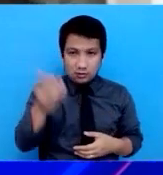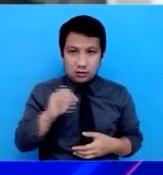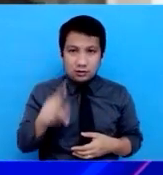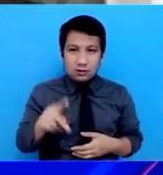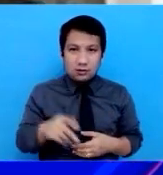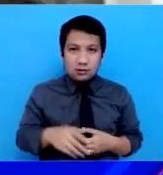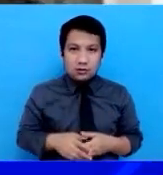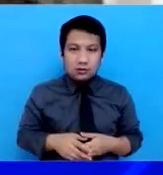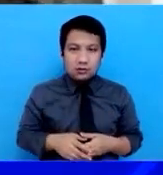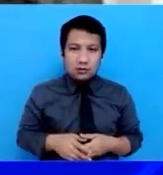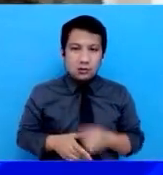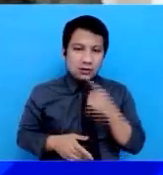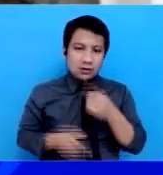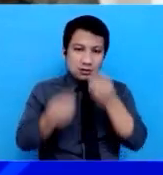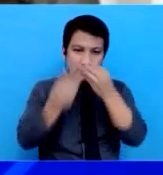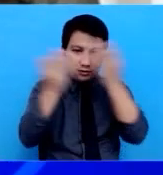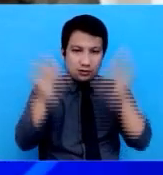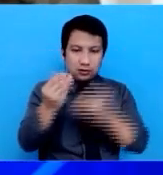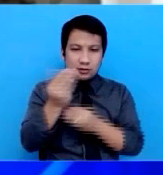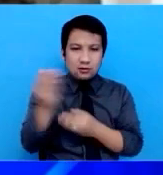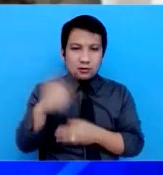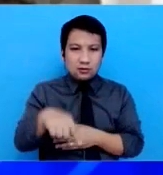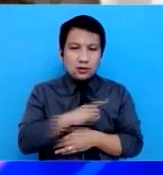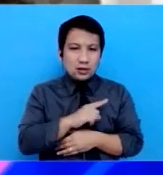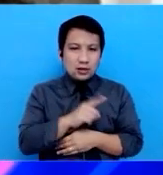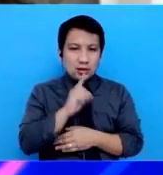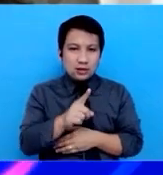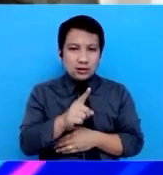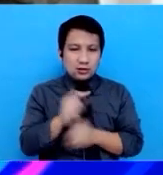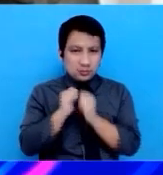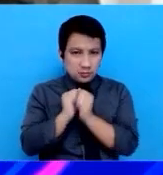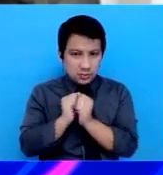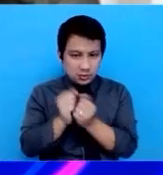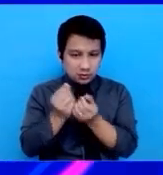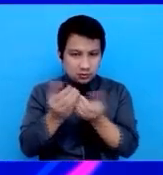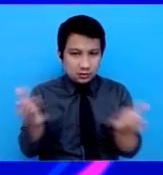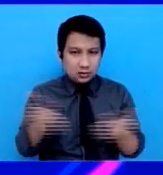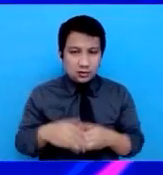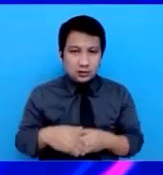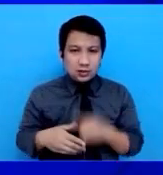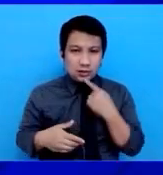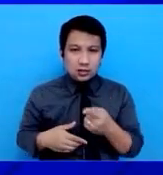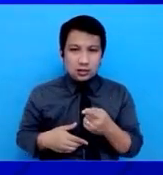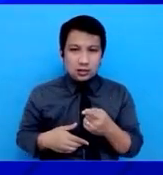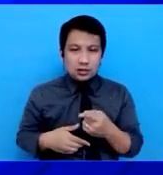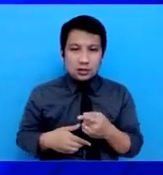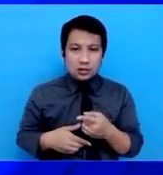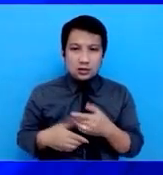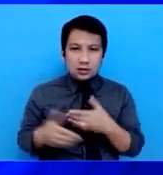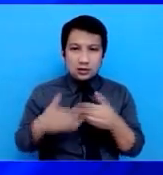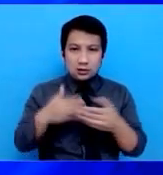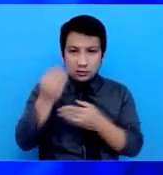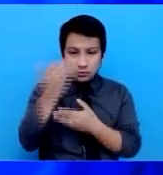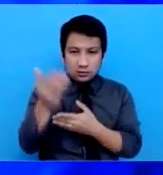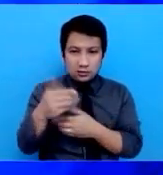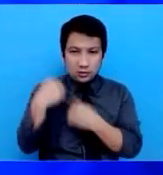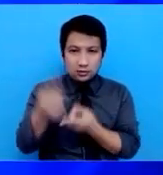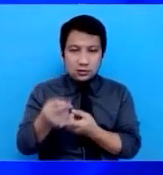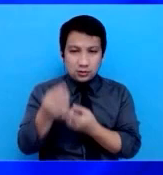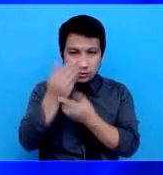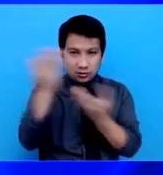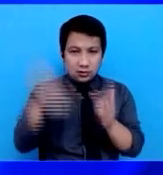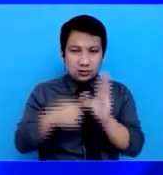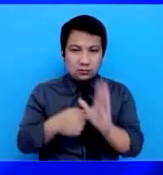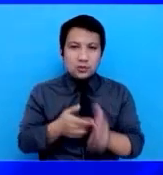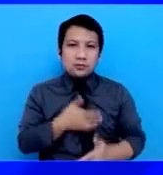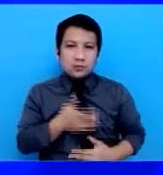Ayun, tapos hindi ko alam, basta na ano na eh, sama-sama eh, ang kaso eh. Pero sa kabila ng masamang pakiramdam, tuloy